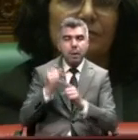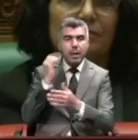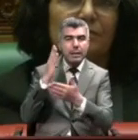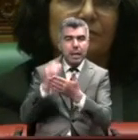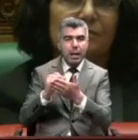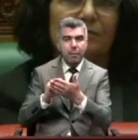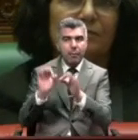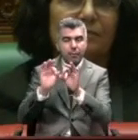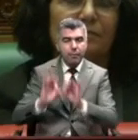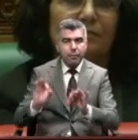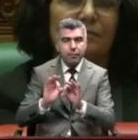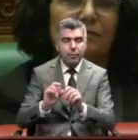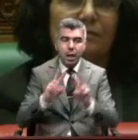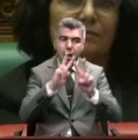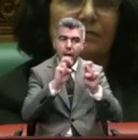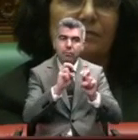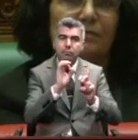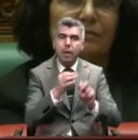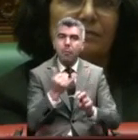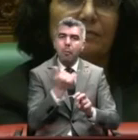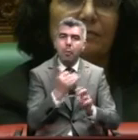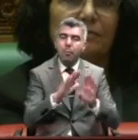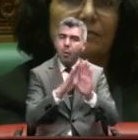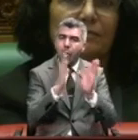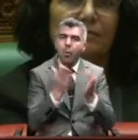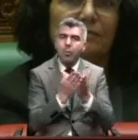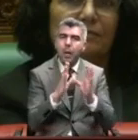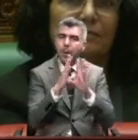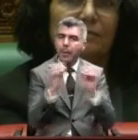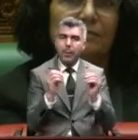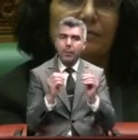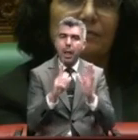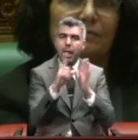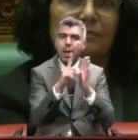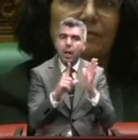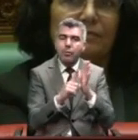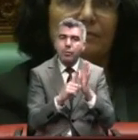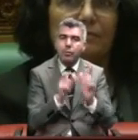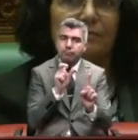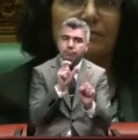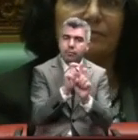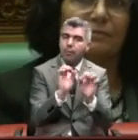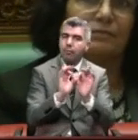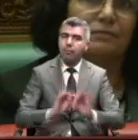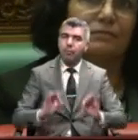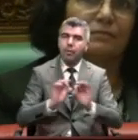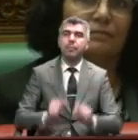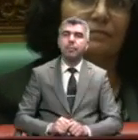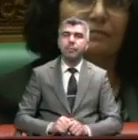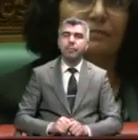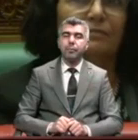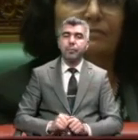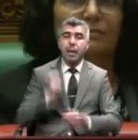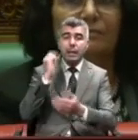الذي بات يشكل القاعده العامه في غياب الي ات جزريه صارمه سن